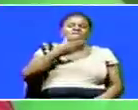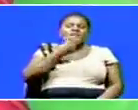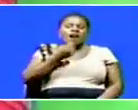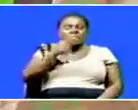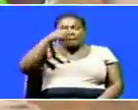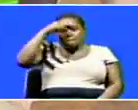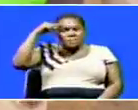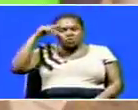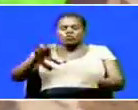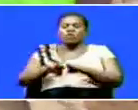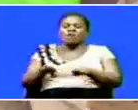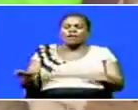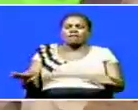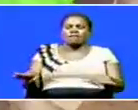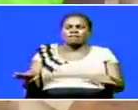juu ya shamba.